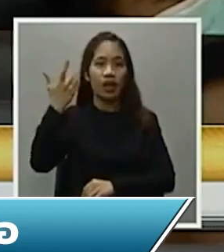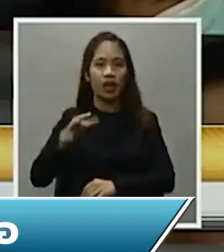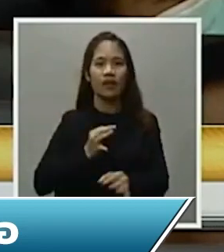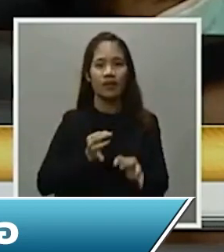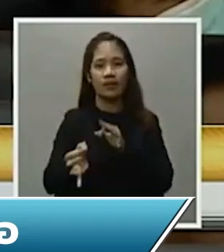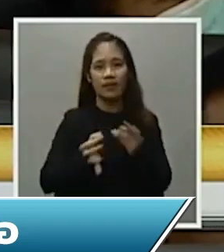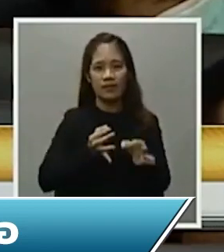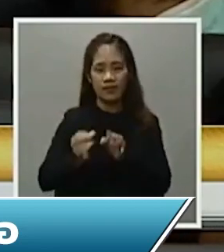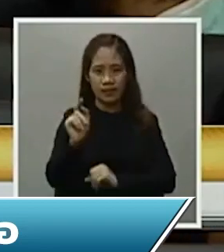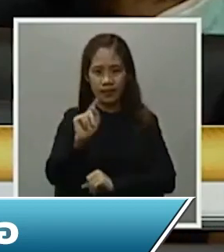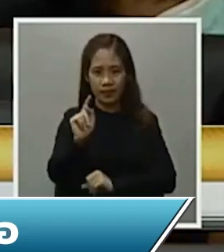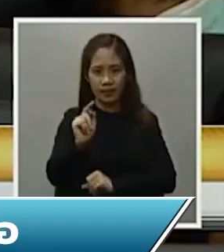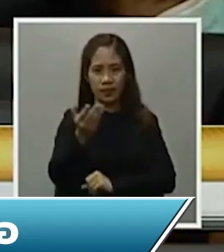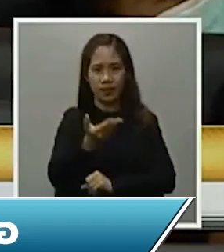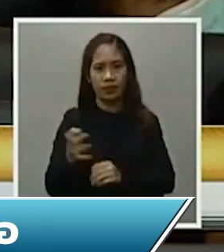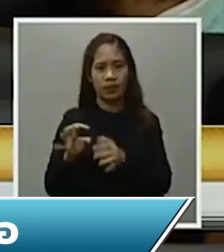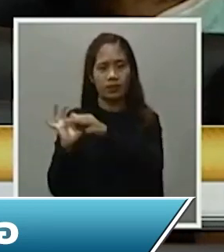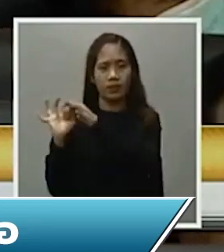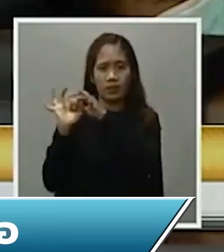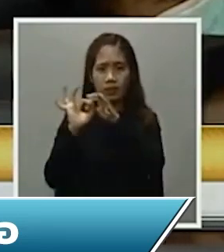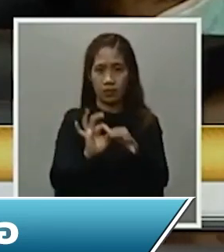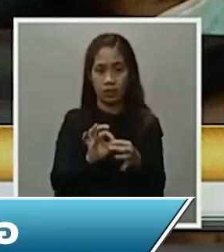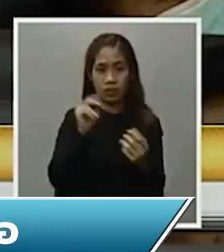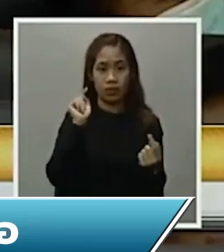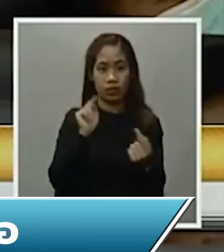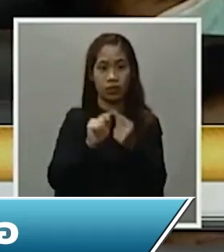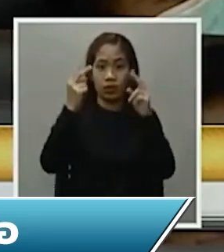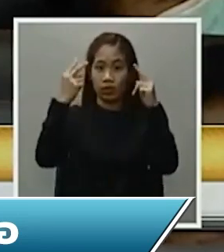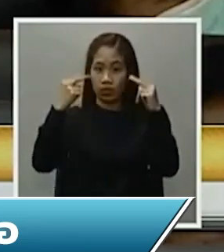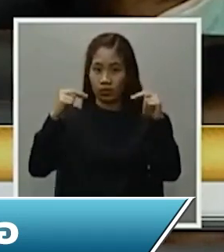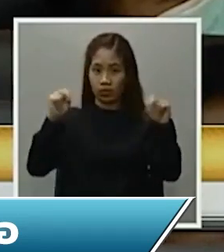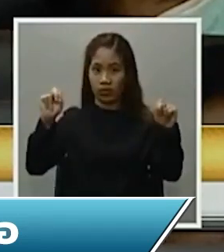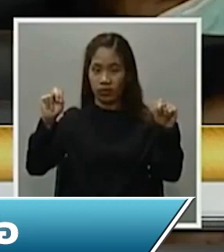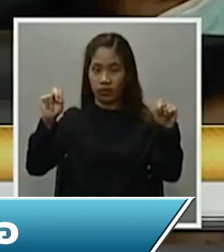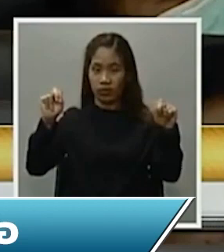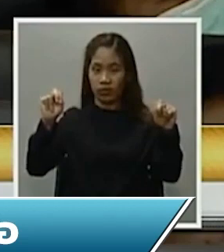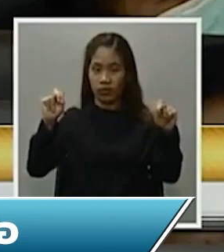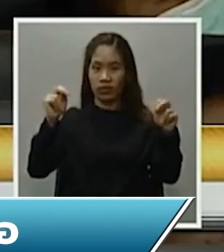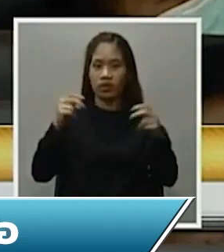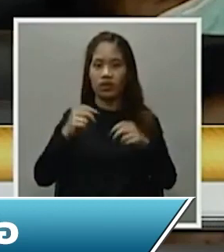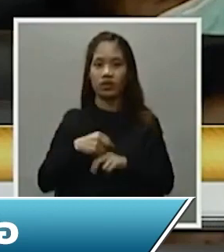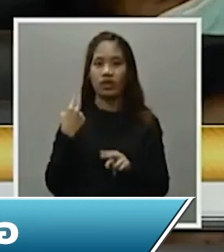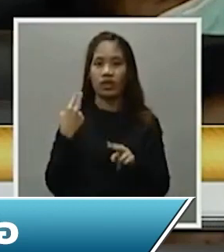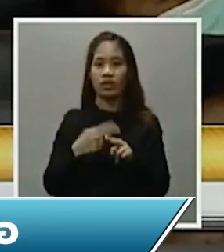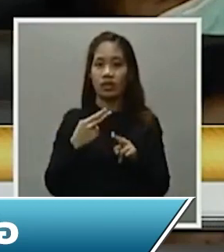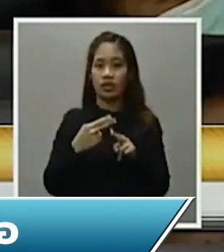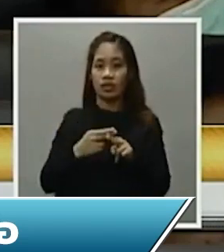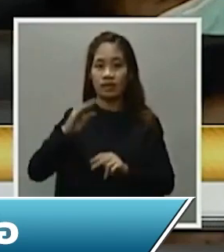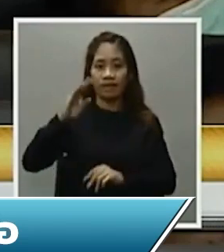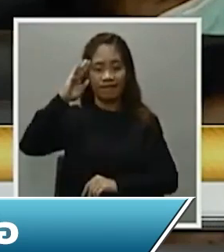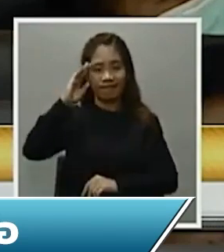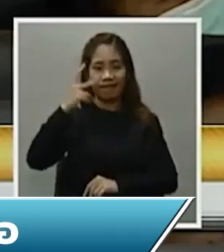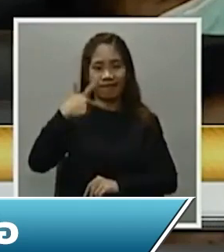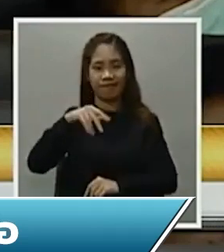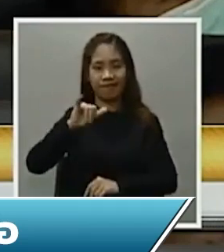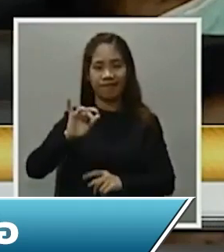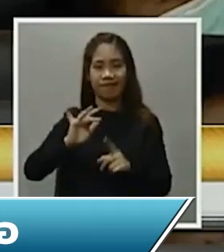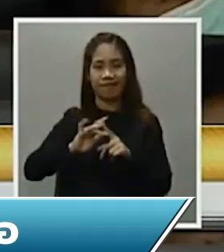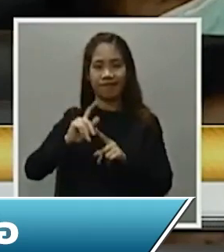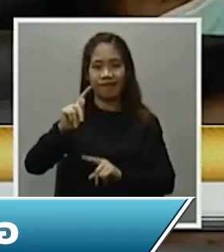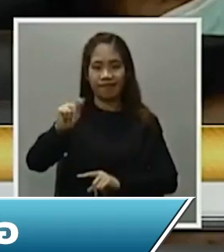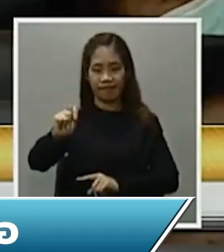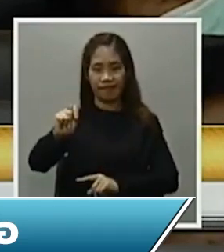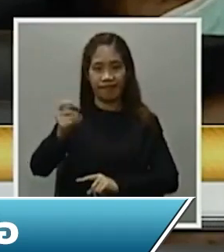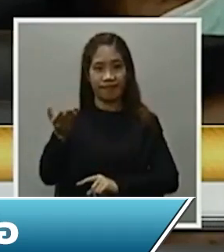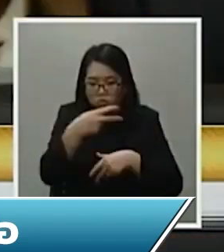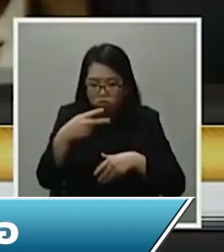ายว่ามันโยงใยไปถึงนายกรัฐมนตรีที่ชื่อพลเอกประยุทธ์จันทร์โอชา